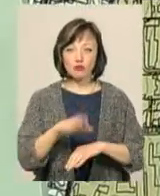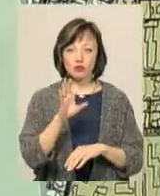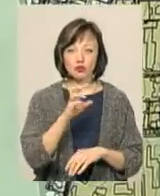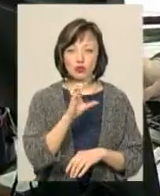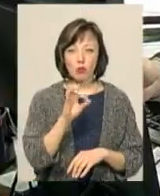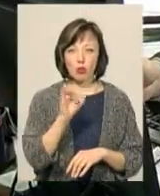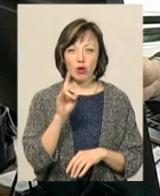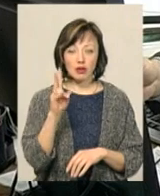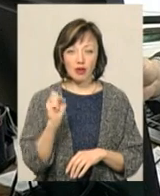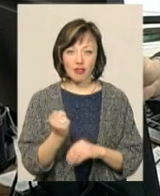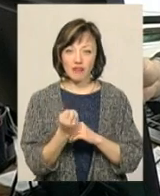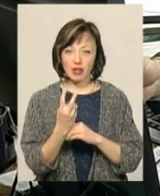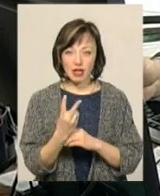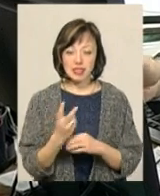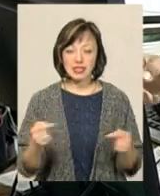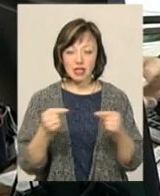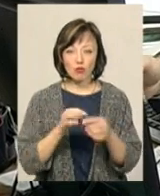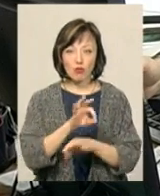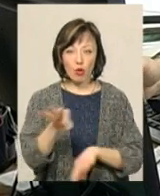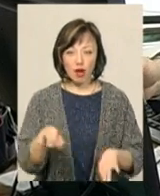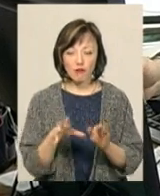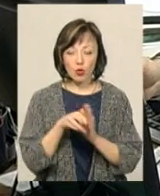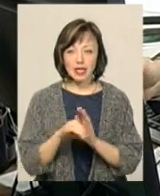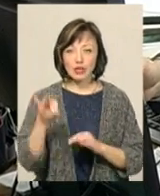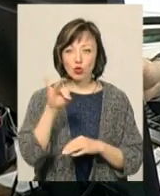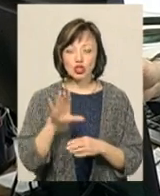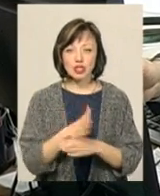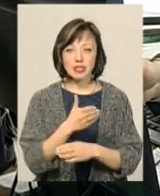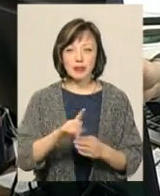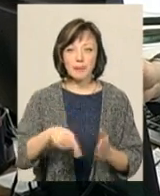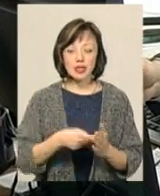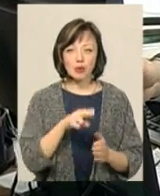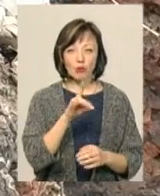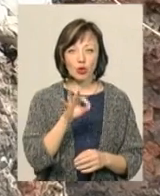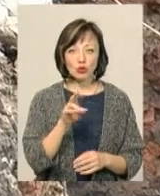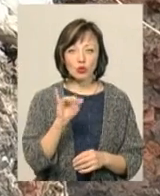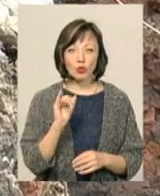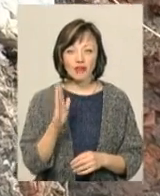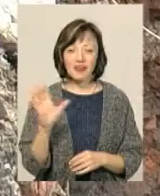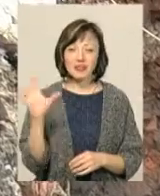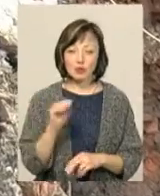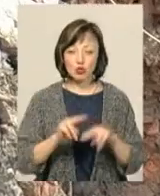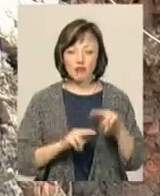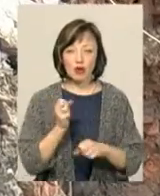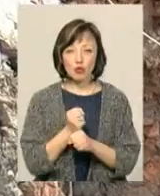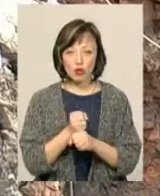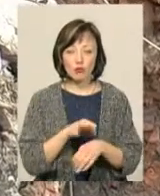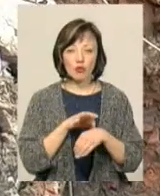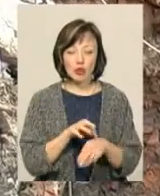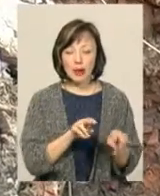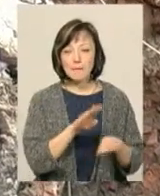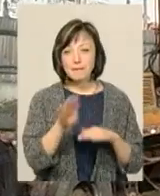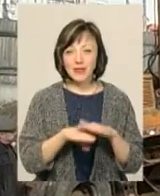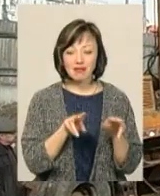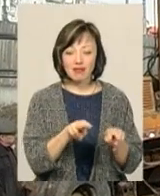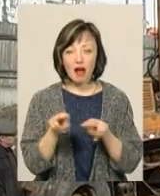проектом історико-архітектурного опорного плану, входить до історичної частини міста Проскурова. Тож усі будівельні роботи тут будуть проводитися під